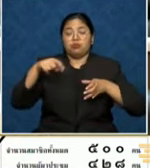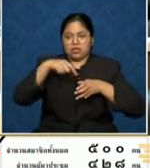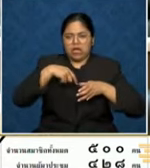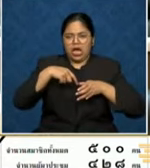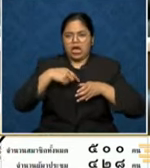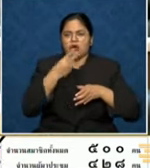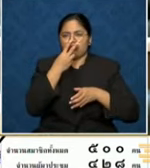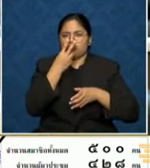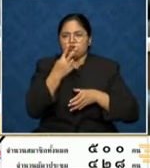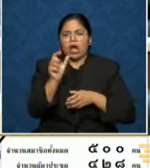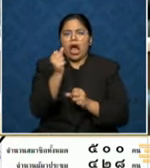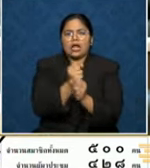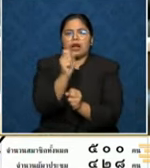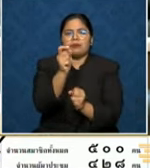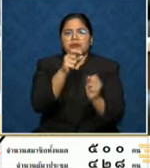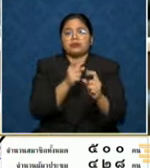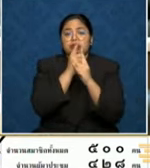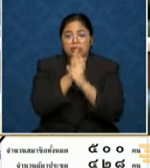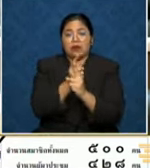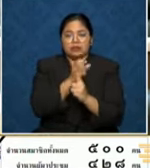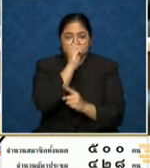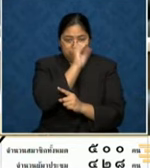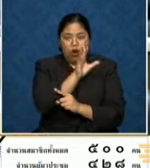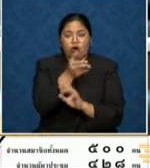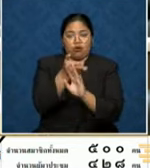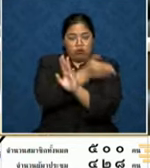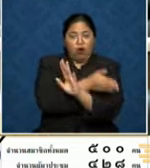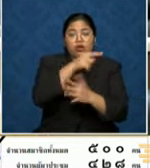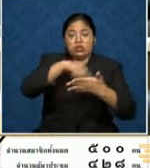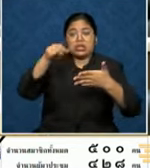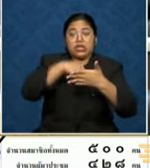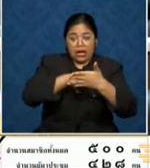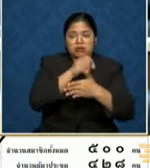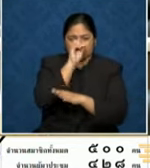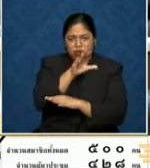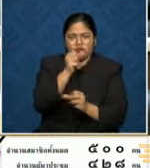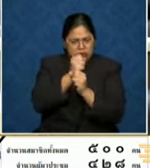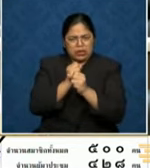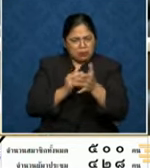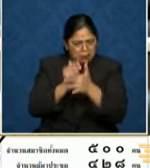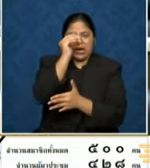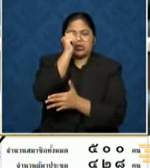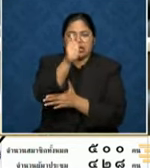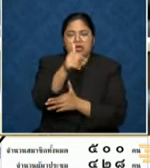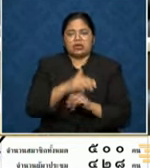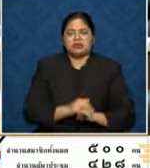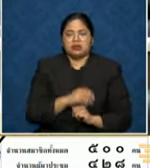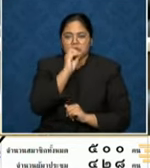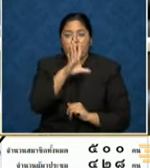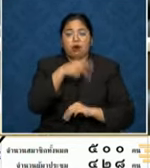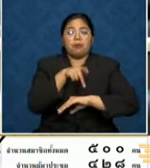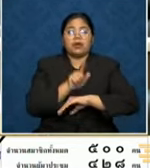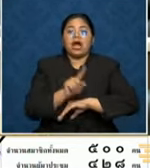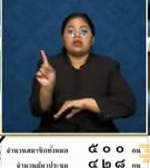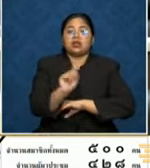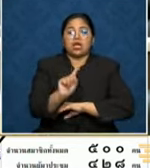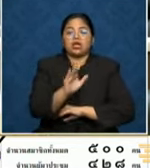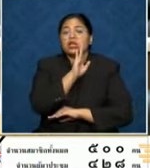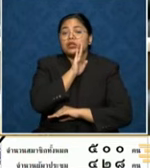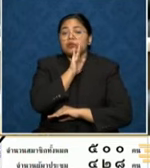เงิน 10,000 บาทผ่านดิจิตอลวอลเล็ตอย่างแน่นอนครับท่านประธานครับยังไงก็ต้องทำให้สำเร็จแต่ผมเรียนท่านประธานครับว่าถ้า